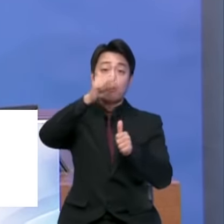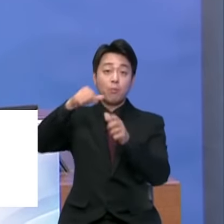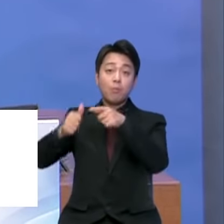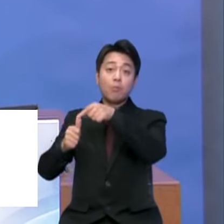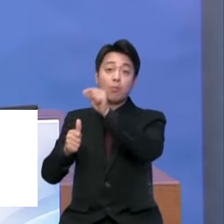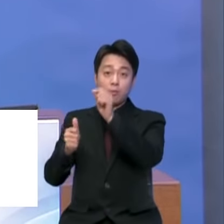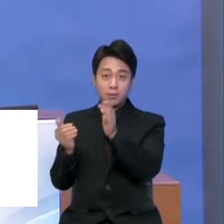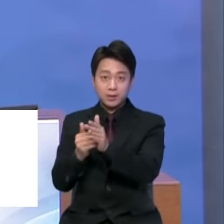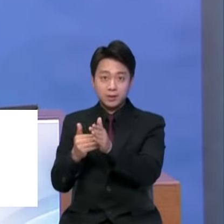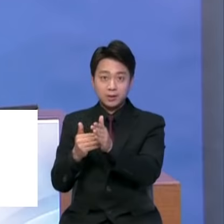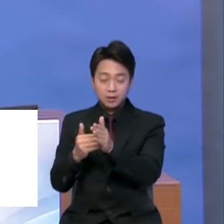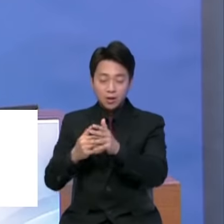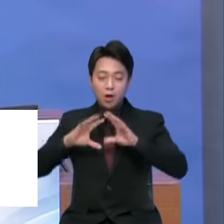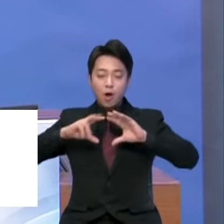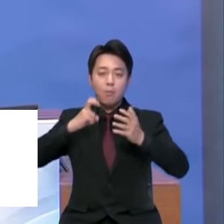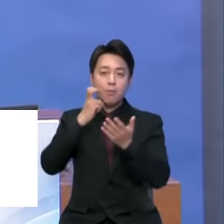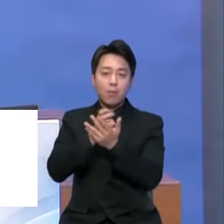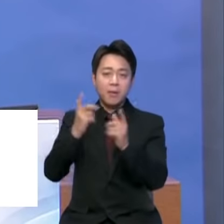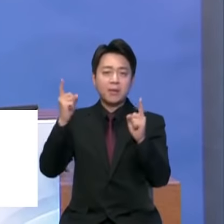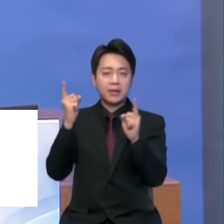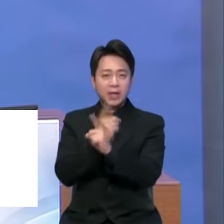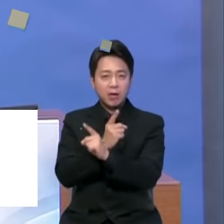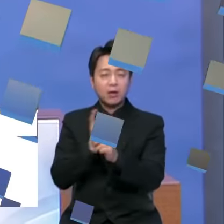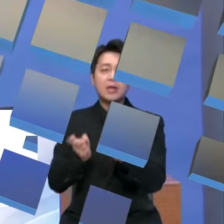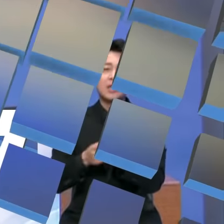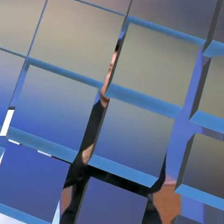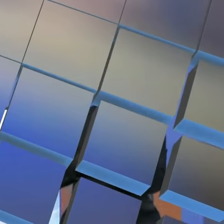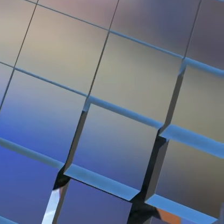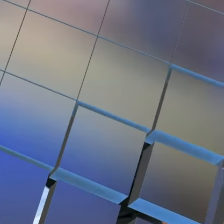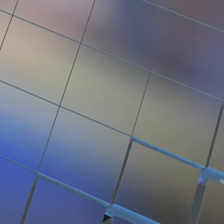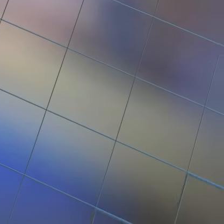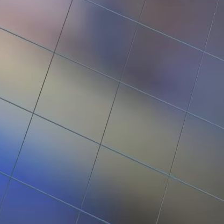인식해 공론화에 나서주기를 바랍니다.